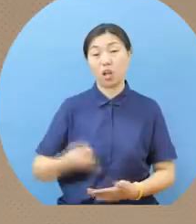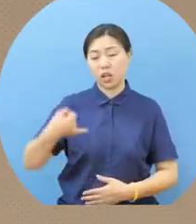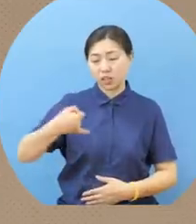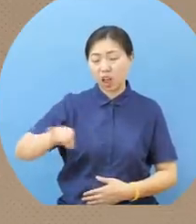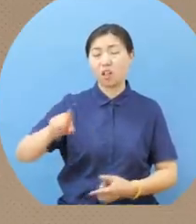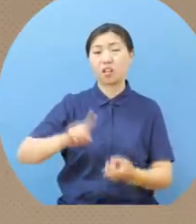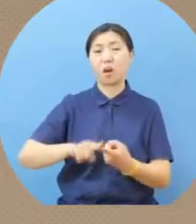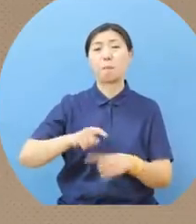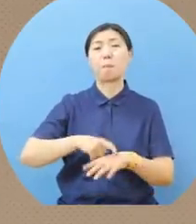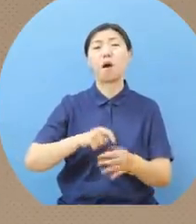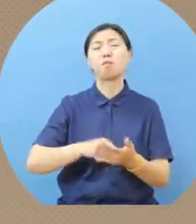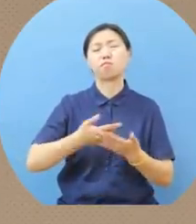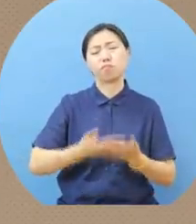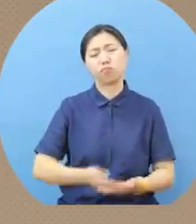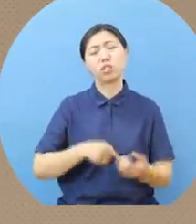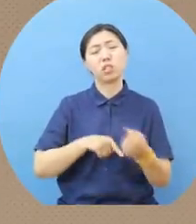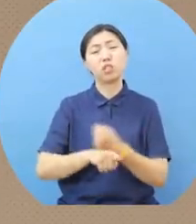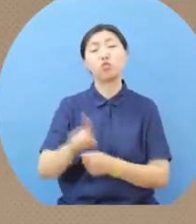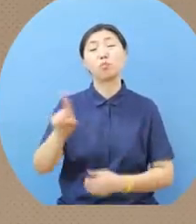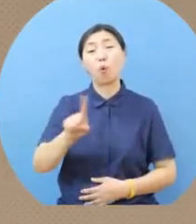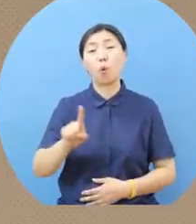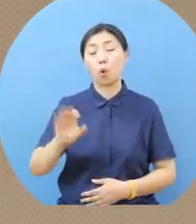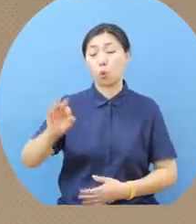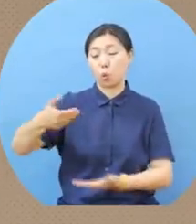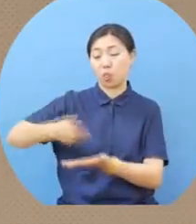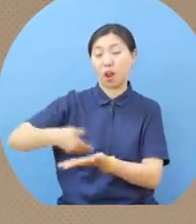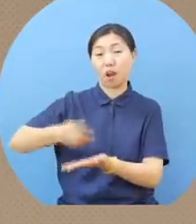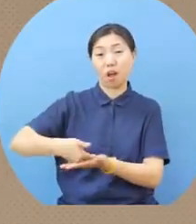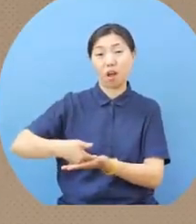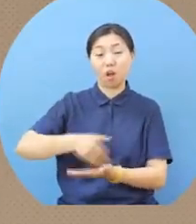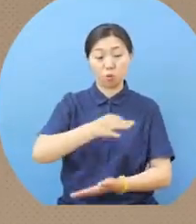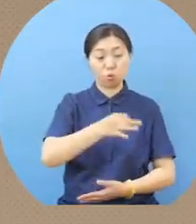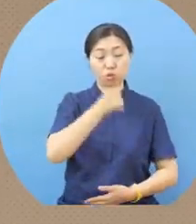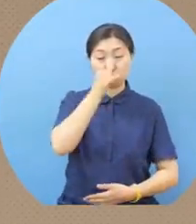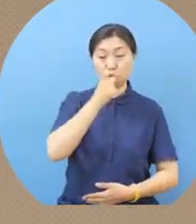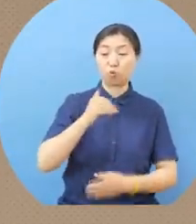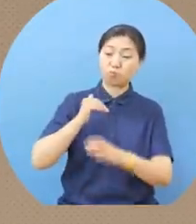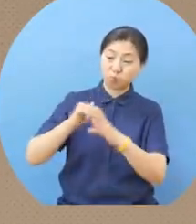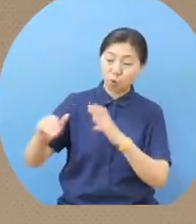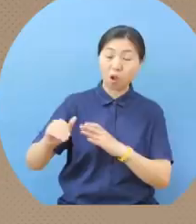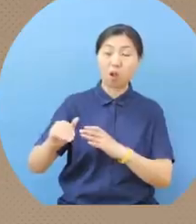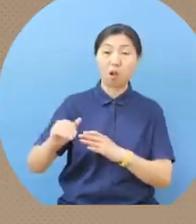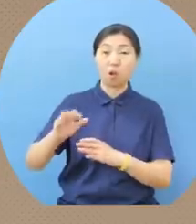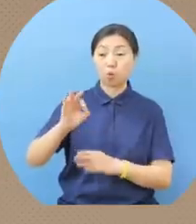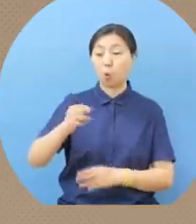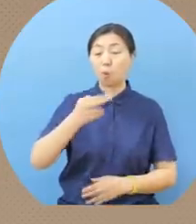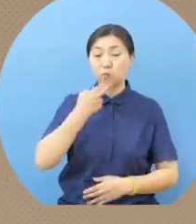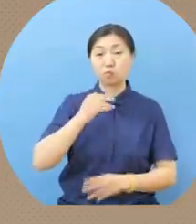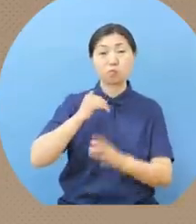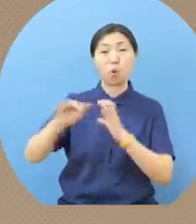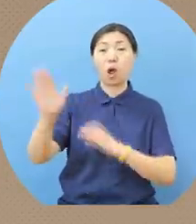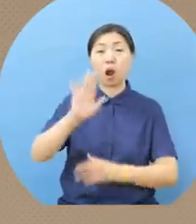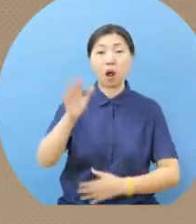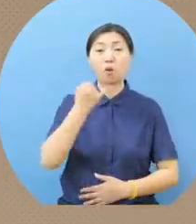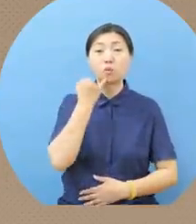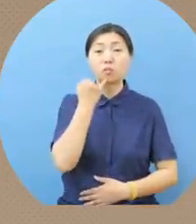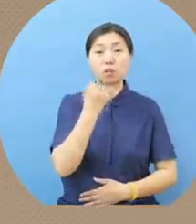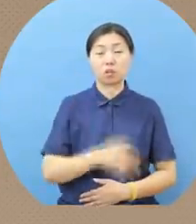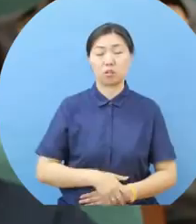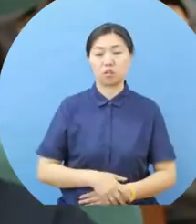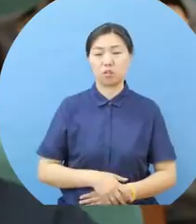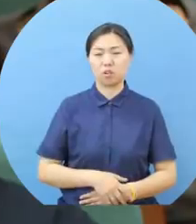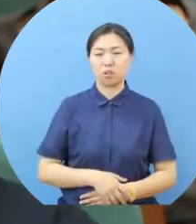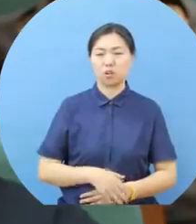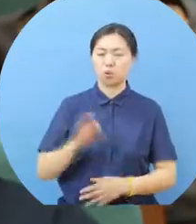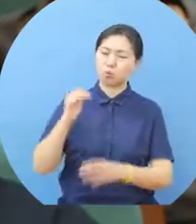왜 하게 하는게 아니니까 까닭 말라 여러분 숨을 주고 없으며 안 주면 되는데 그게 뭐 뭐예요